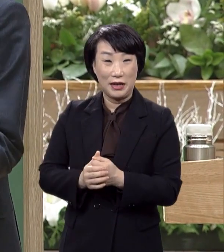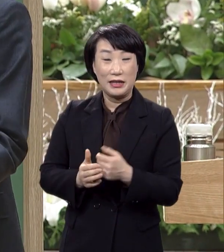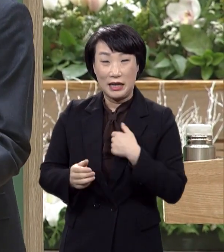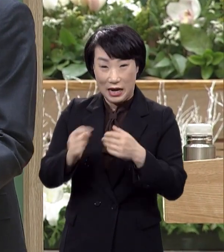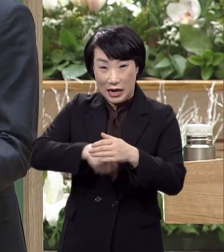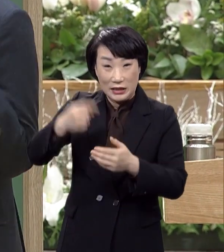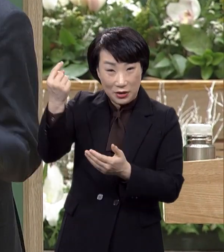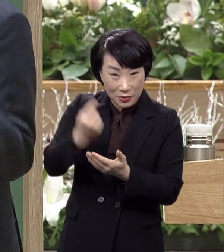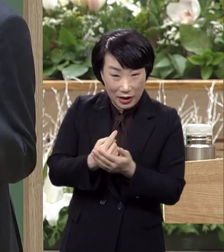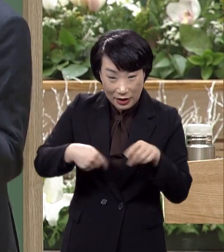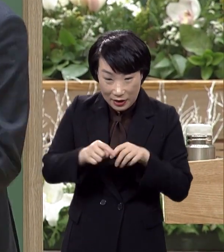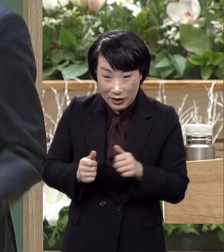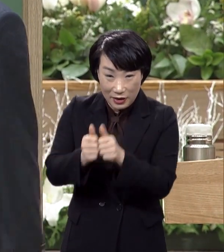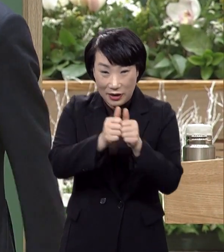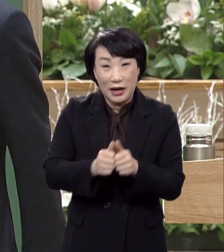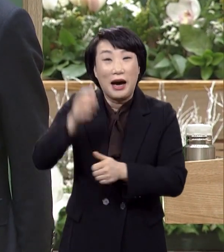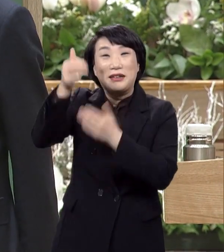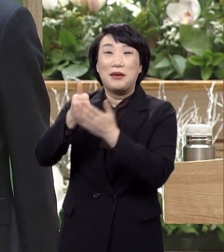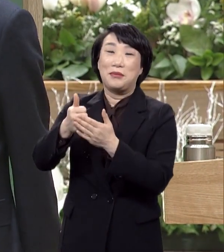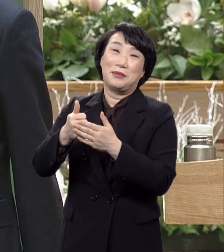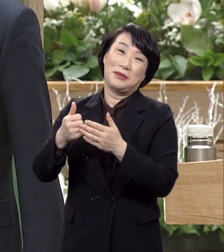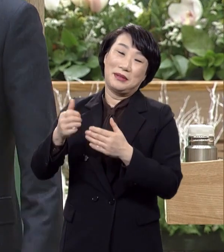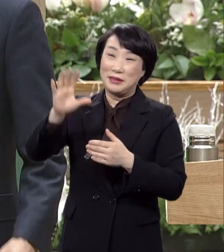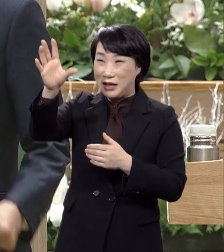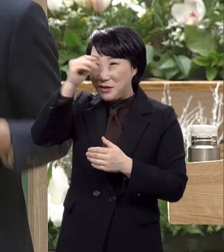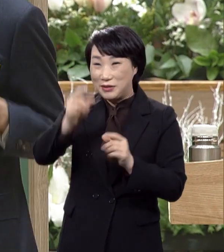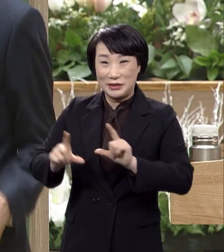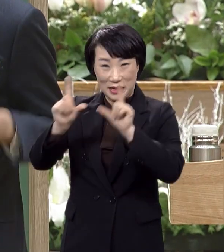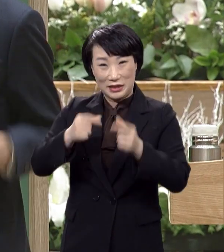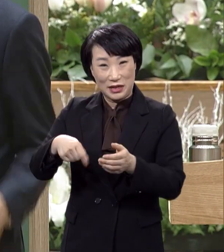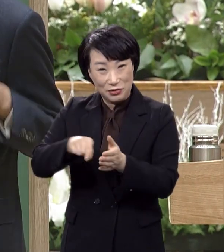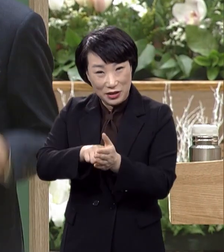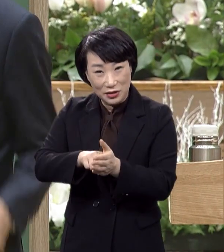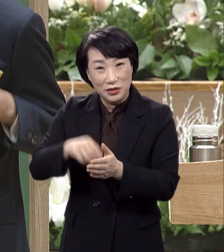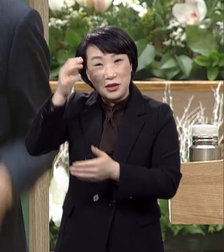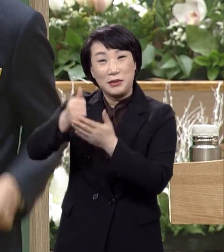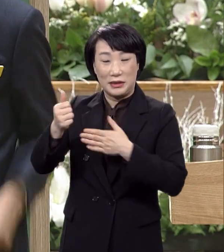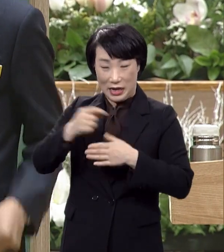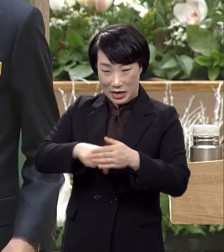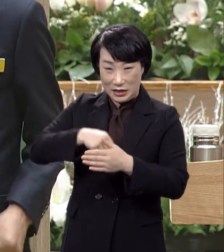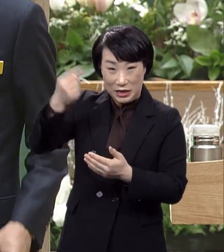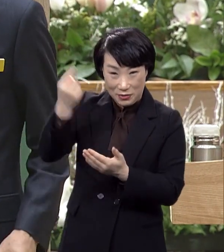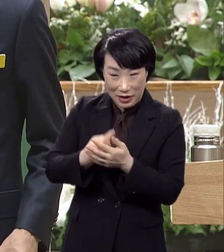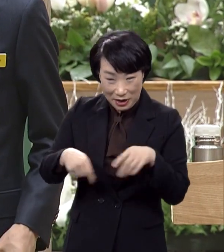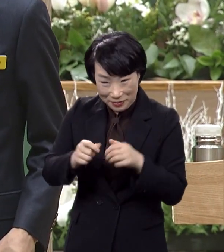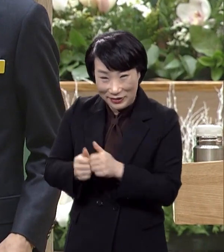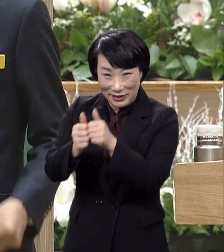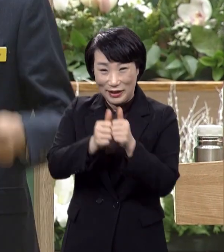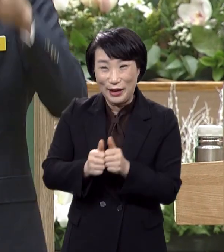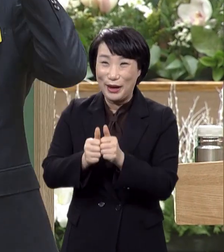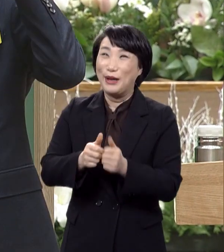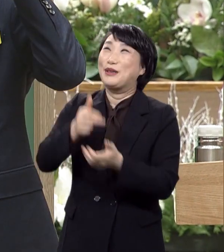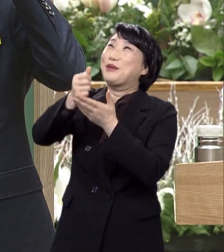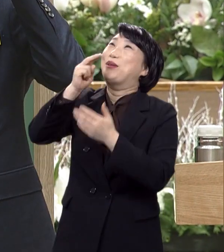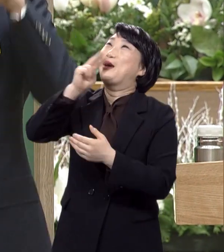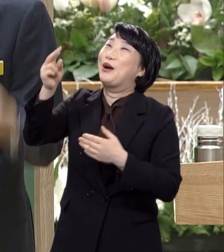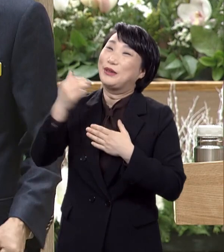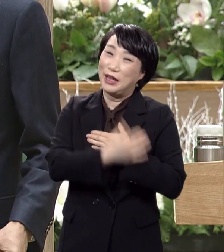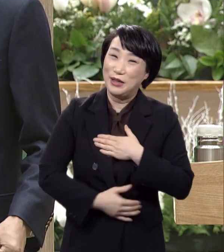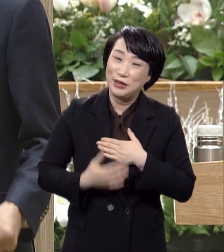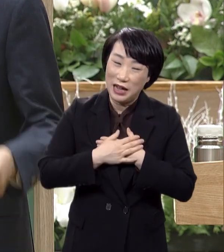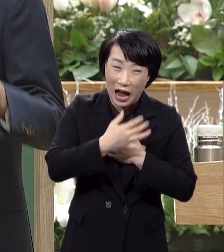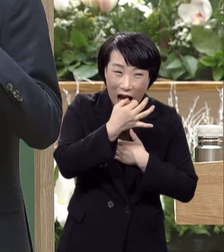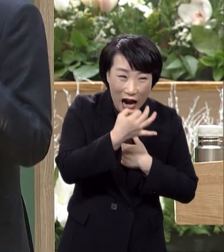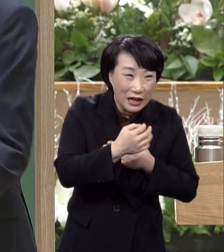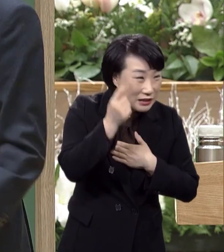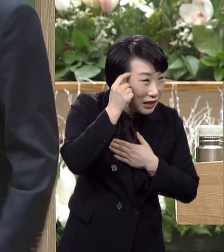내 안에서 하나님처럼 살게 하시려고 성령이 내 안에 오셨으니 주여 내가 육신의